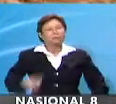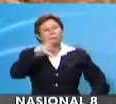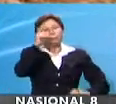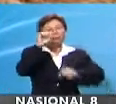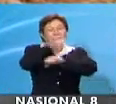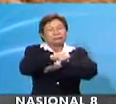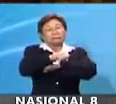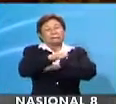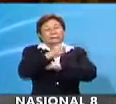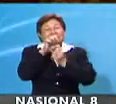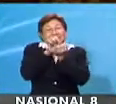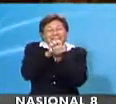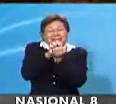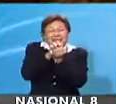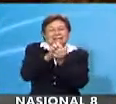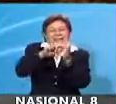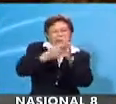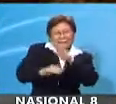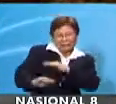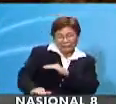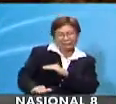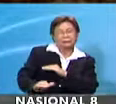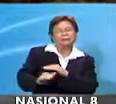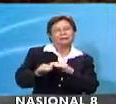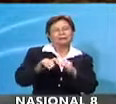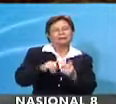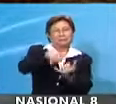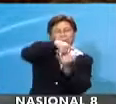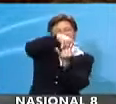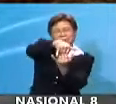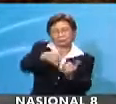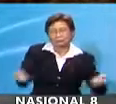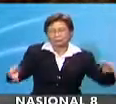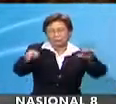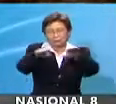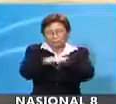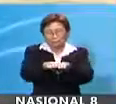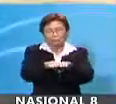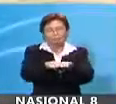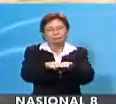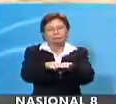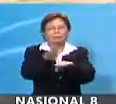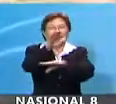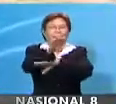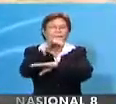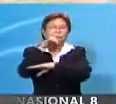diserang sawan sejak kecil lagi jenazah Milia selamat dikebumikan di tanah perkuburan Islam masjid Kampung nambua petang semalam